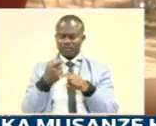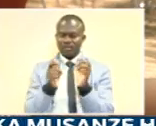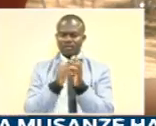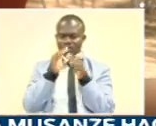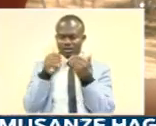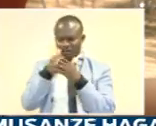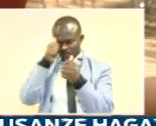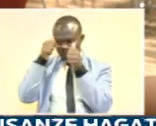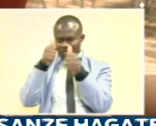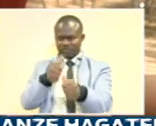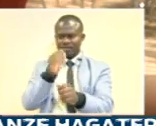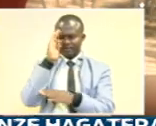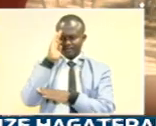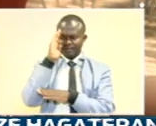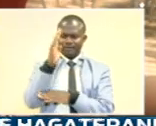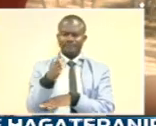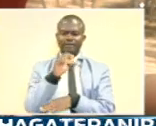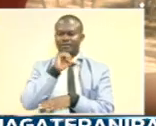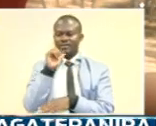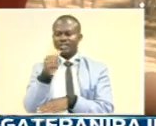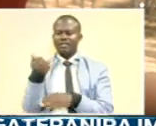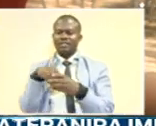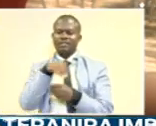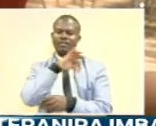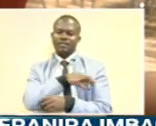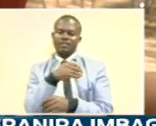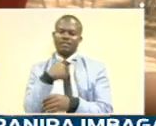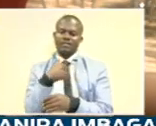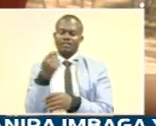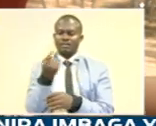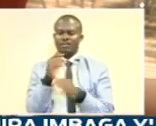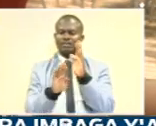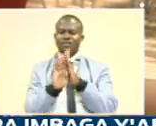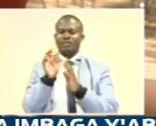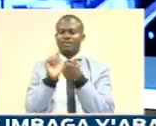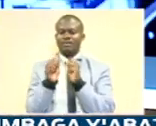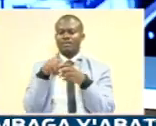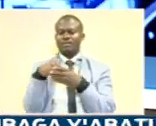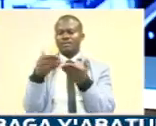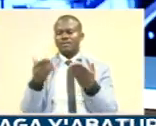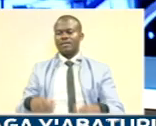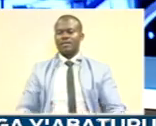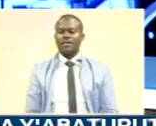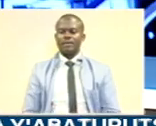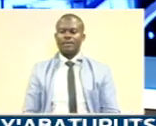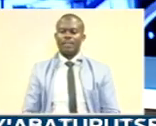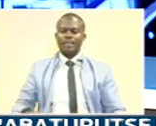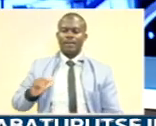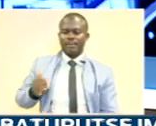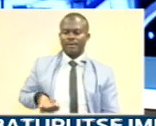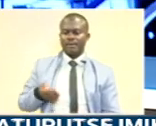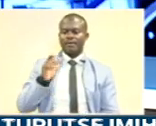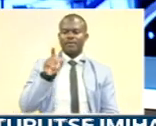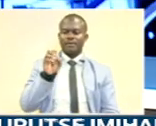ugendera ku murongo, nta yindi nyungu afite usibye guteza imbere siporo muri aka karere. Madame